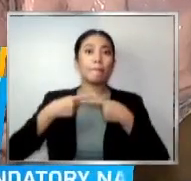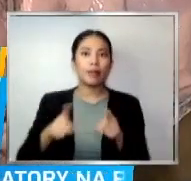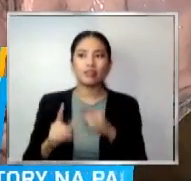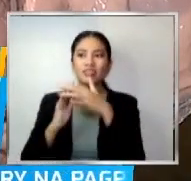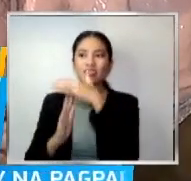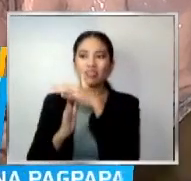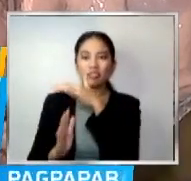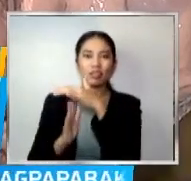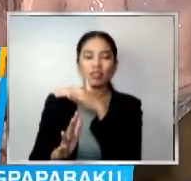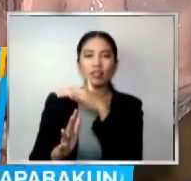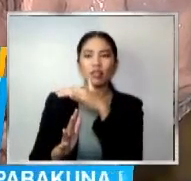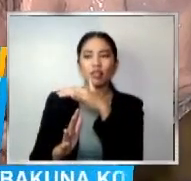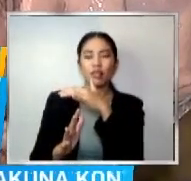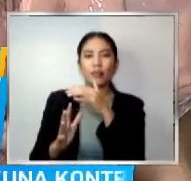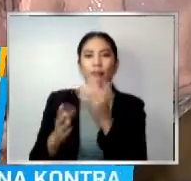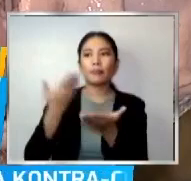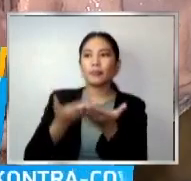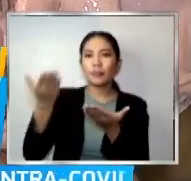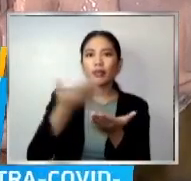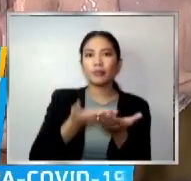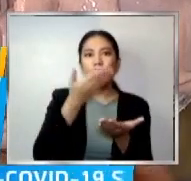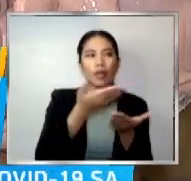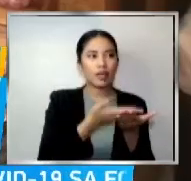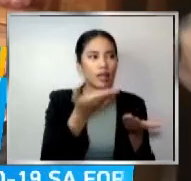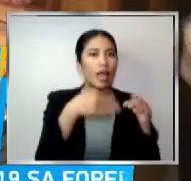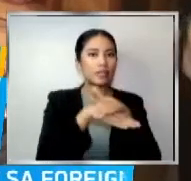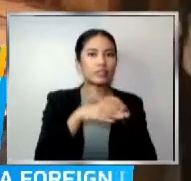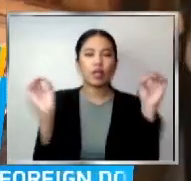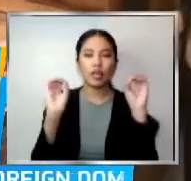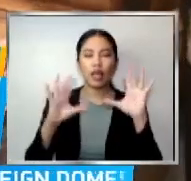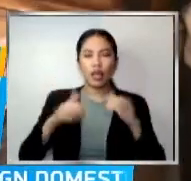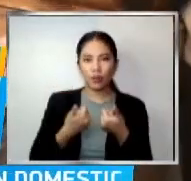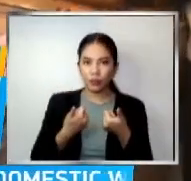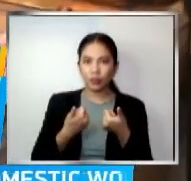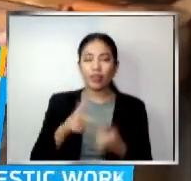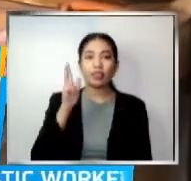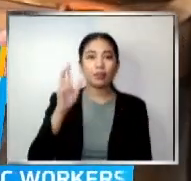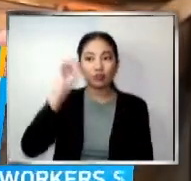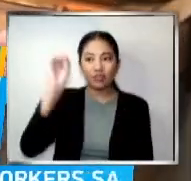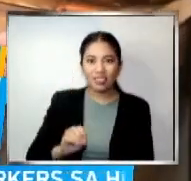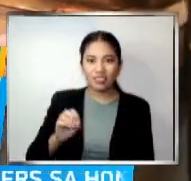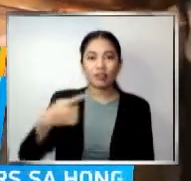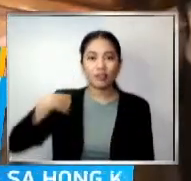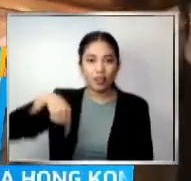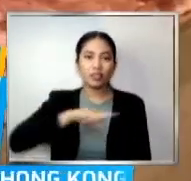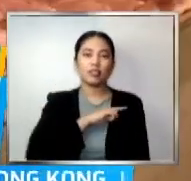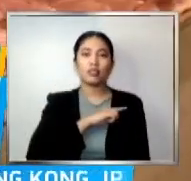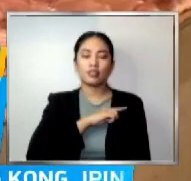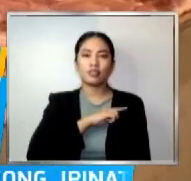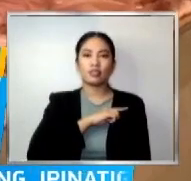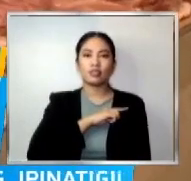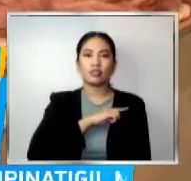earner, at tayo mga consumer, 30% of us, or more than 30%, buy our basic